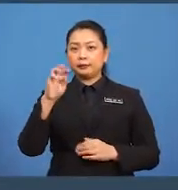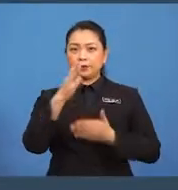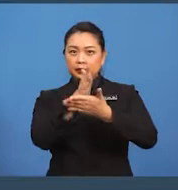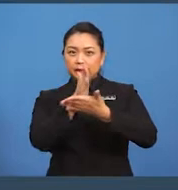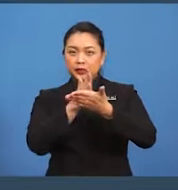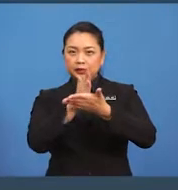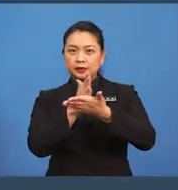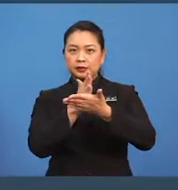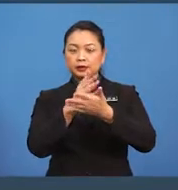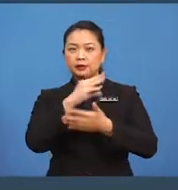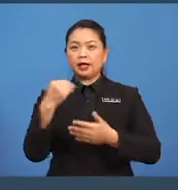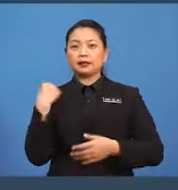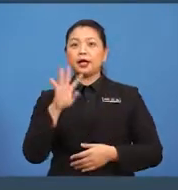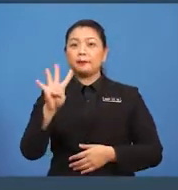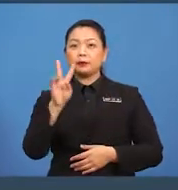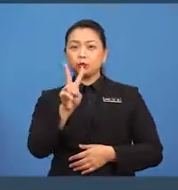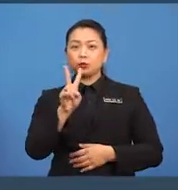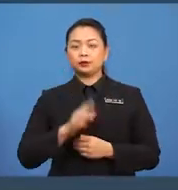oleh 42.